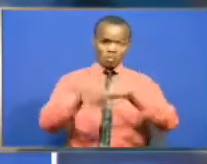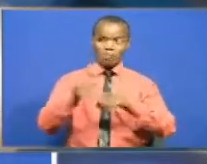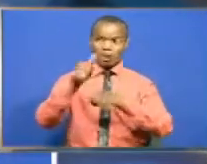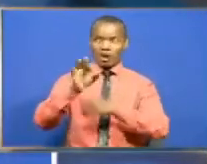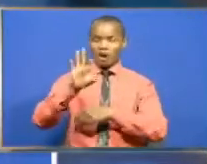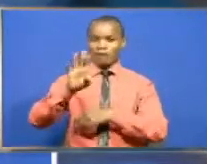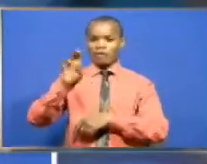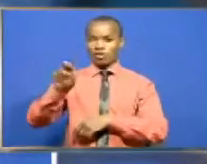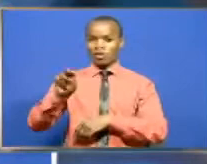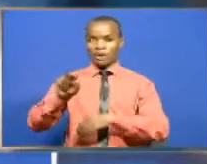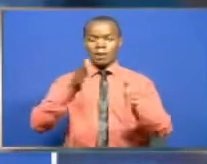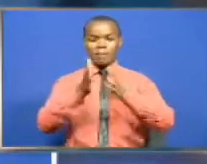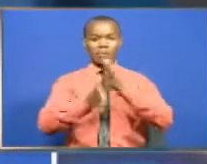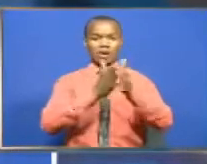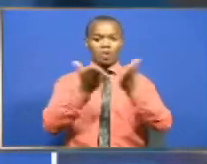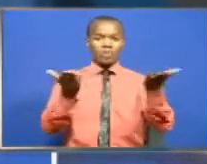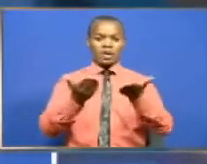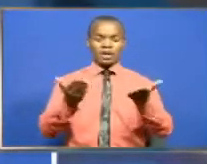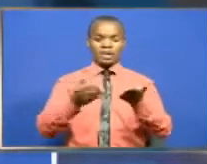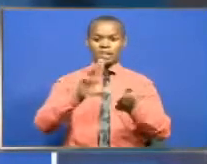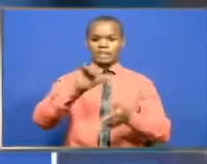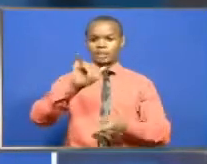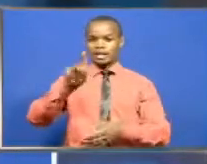yatakayoandaliwa nchini Kigali mwaka ujao.